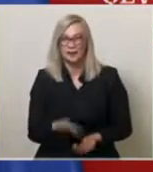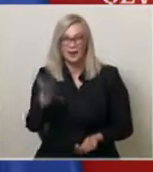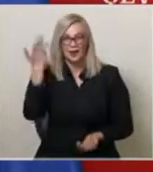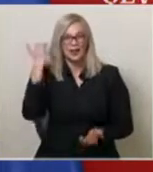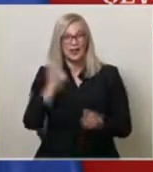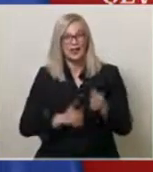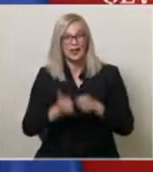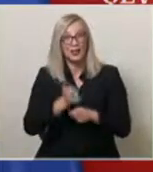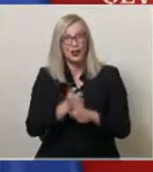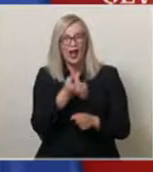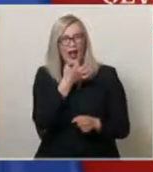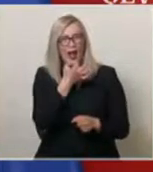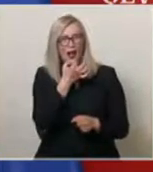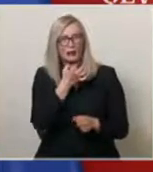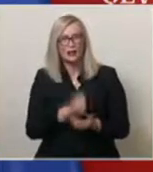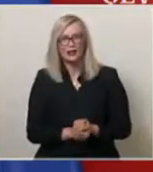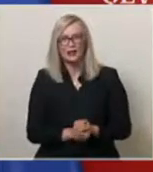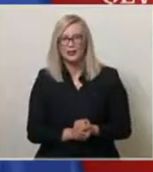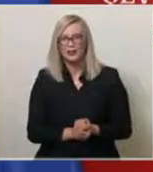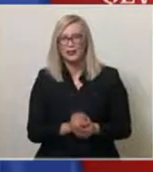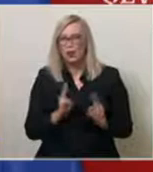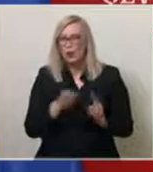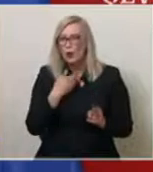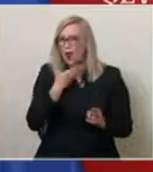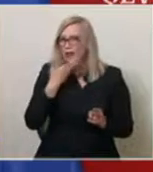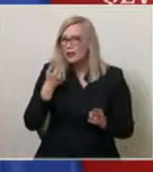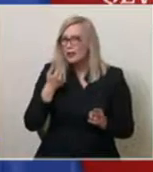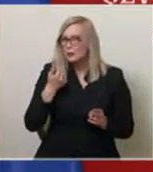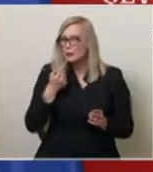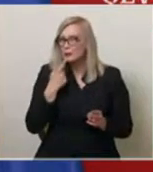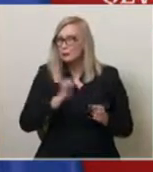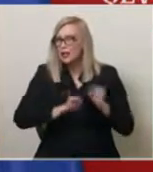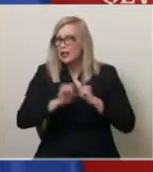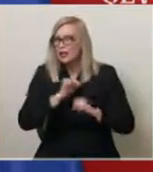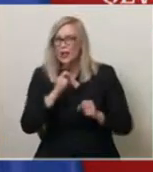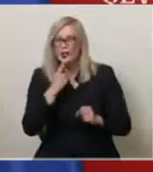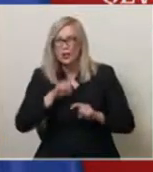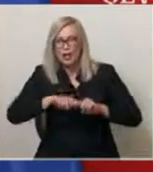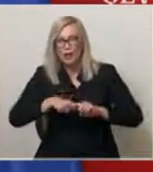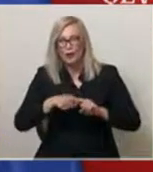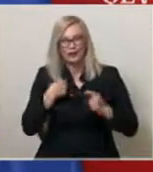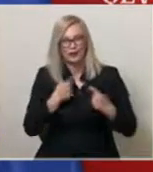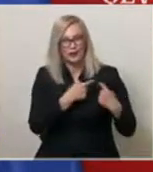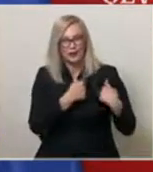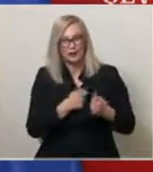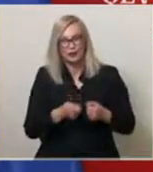минатата година, во април, кога немаше заштитна опрема, донировме